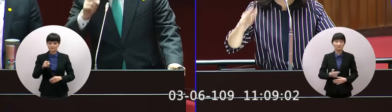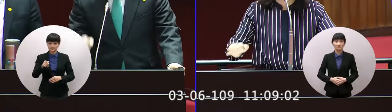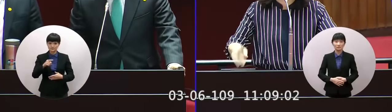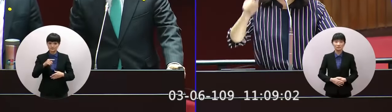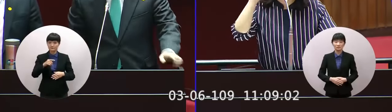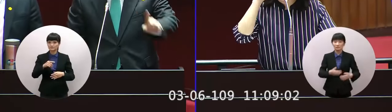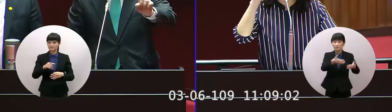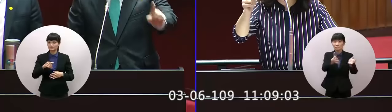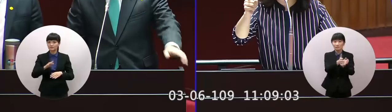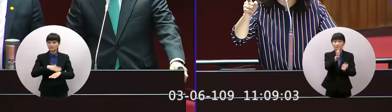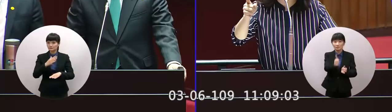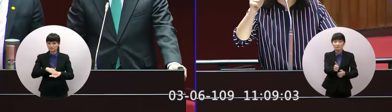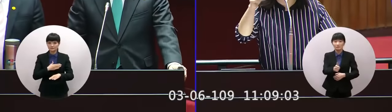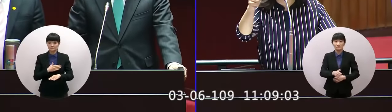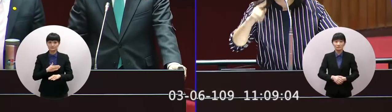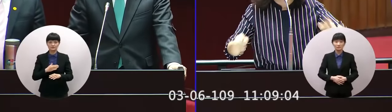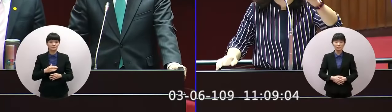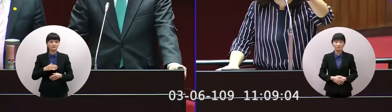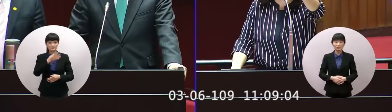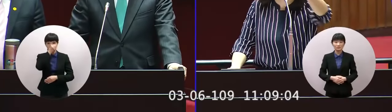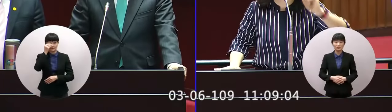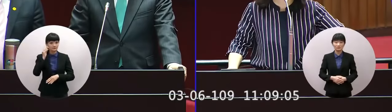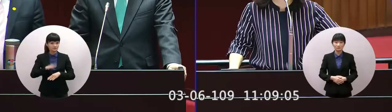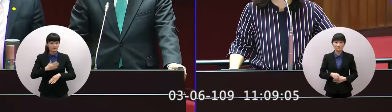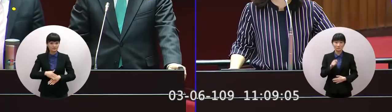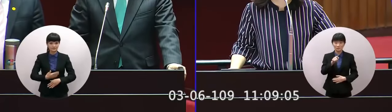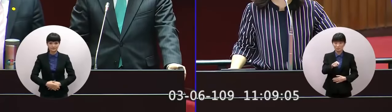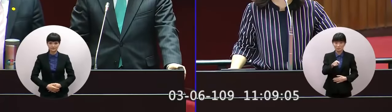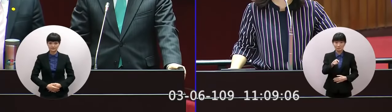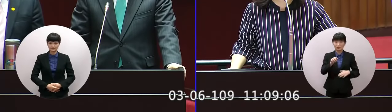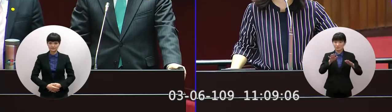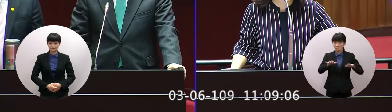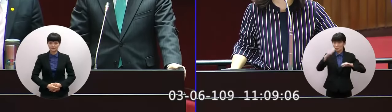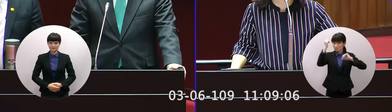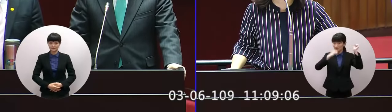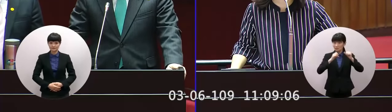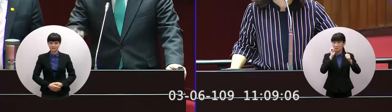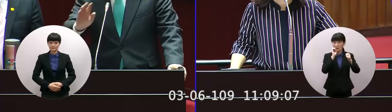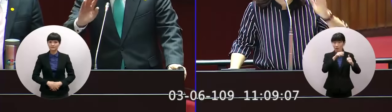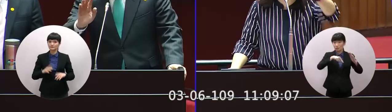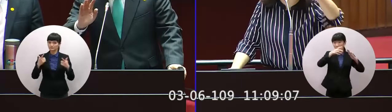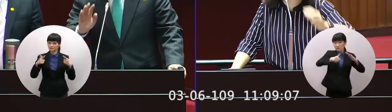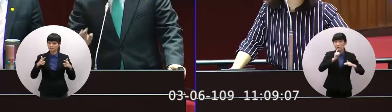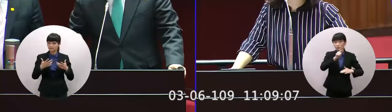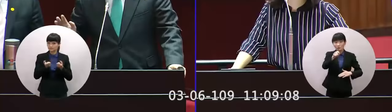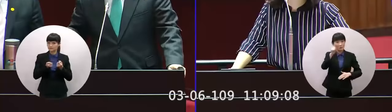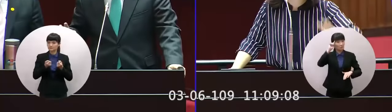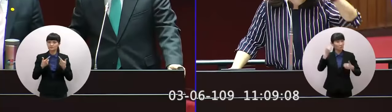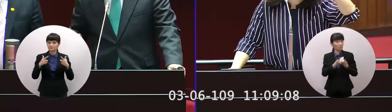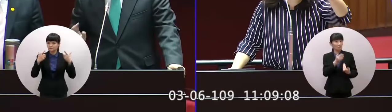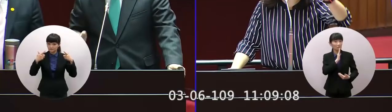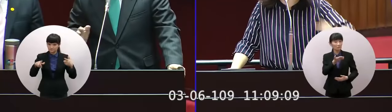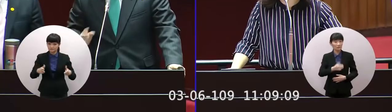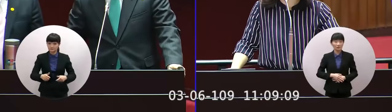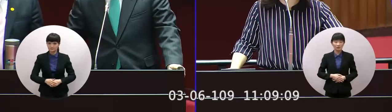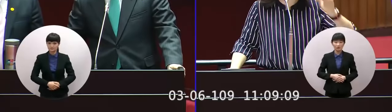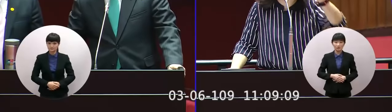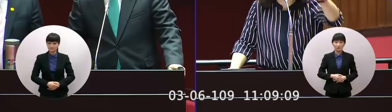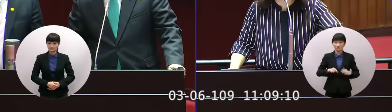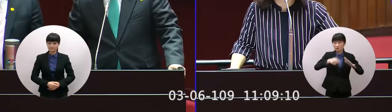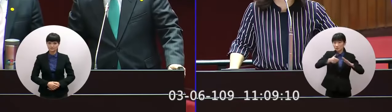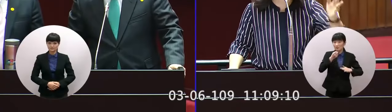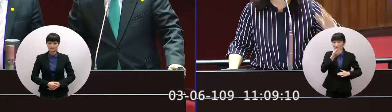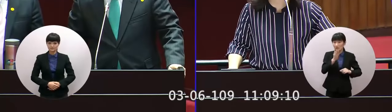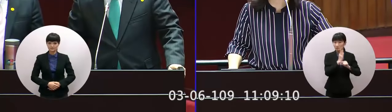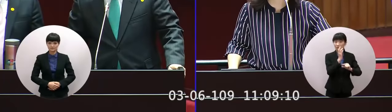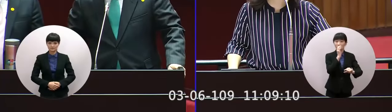所以部长 破功，不会这样。 部长，你在这边，你一直你是对院长今天早上说的话你不接受喽？ 不是不接 受。院长已经说了，中央也好，